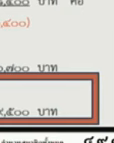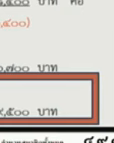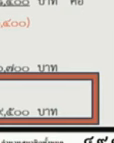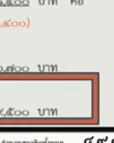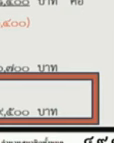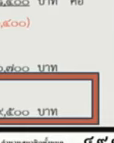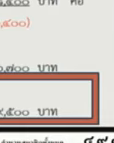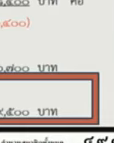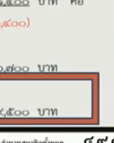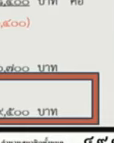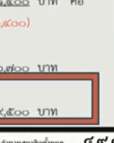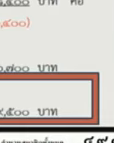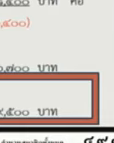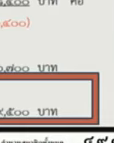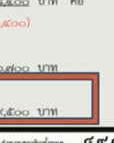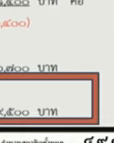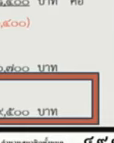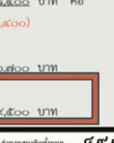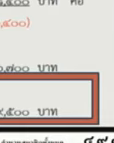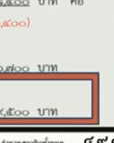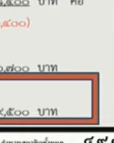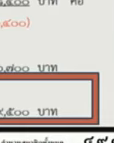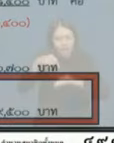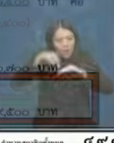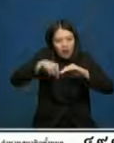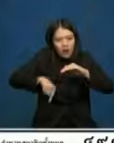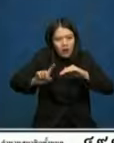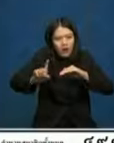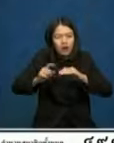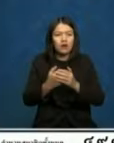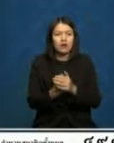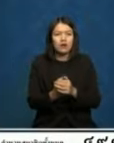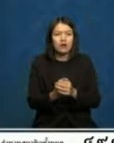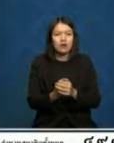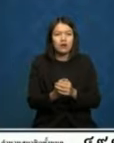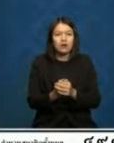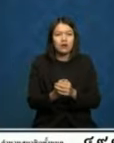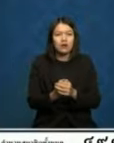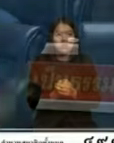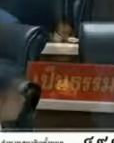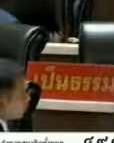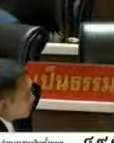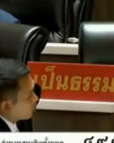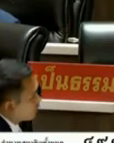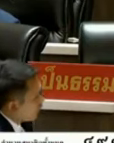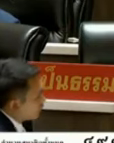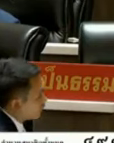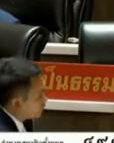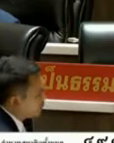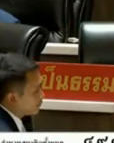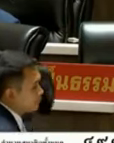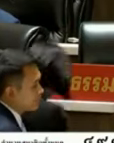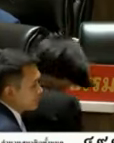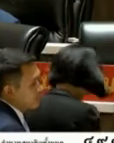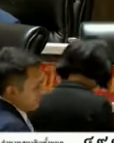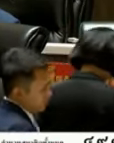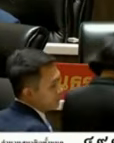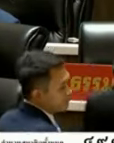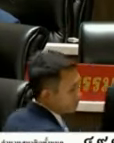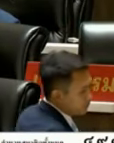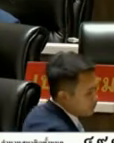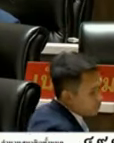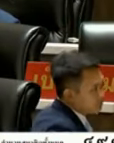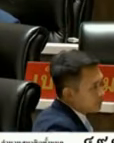27,079,500 บาทผมจะพาลงดีเทลอีกนิดนึงครับการดีเทลของผมนั่นก็คือ 7.3 เนี่ยเขาจะมีแผนครับท่านประ